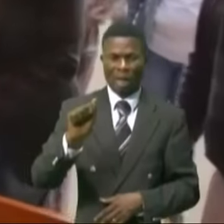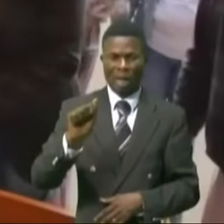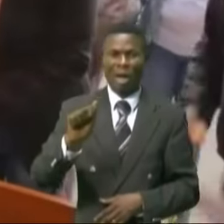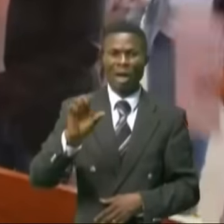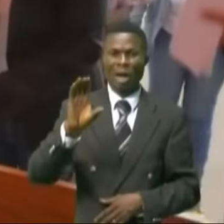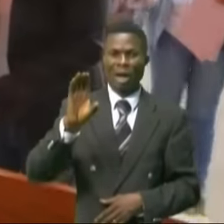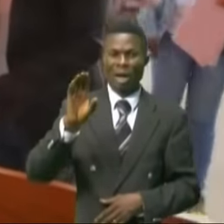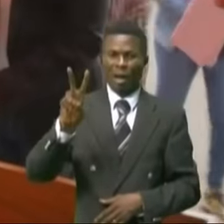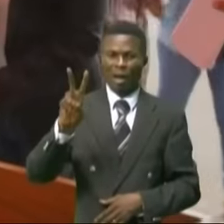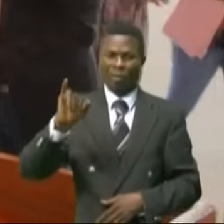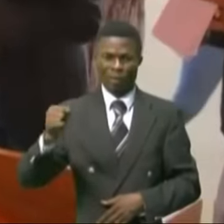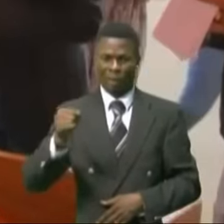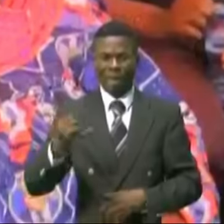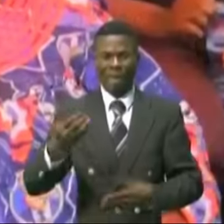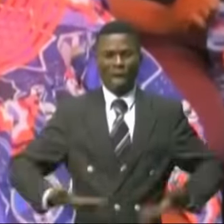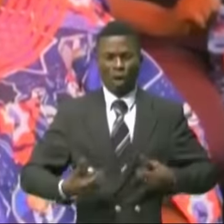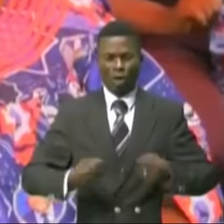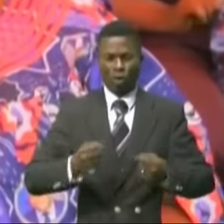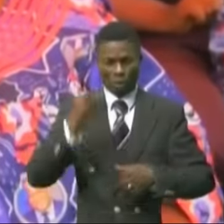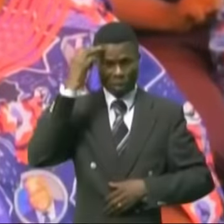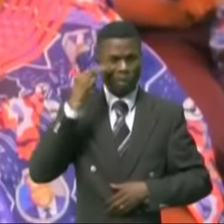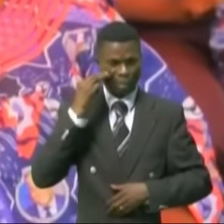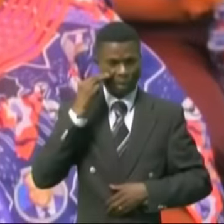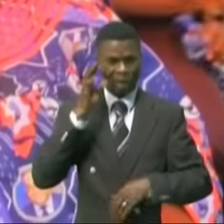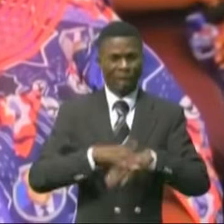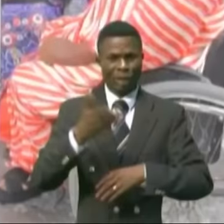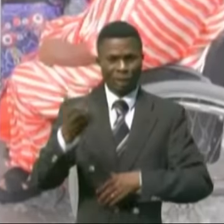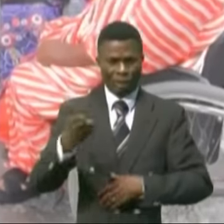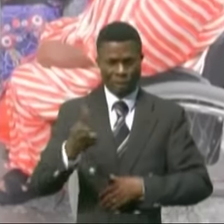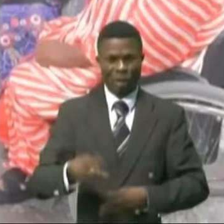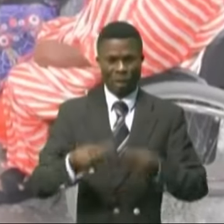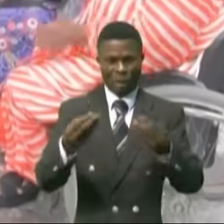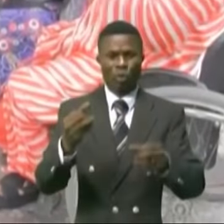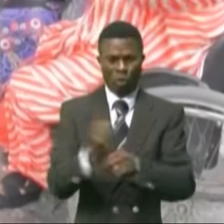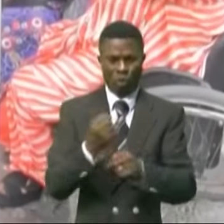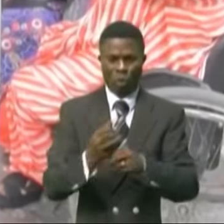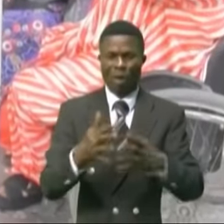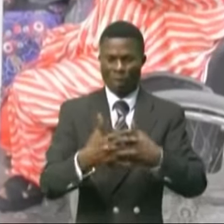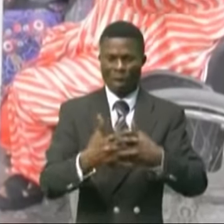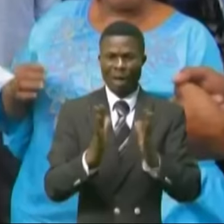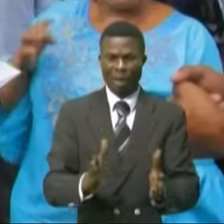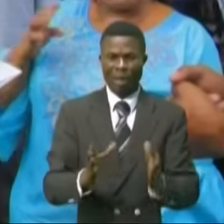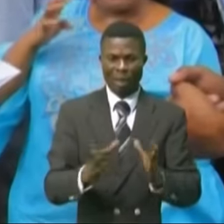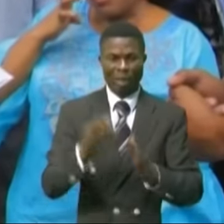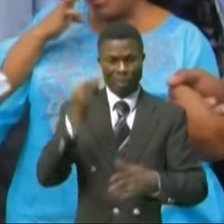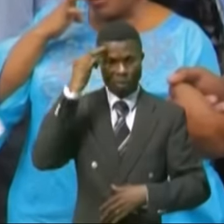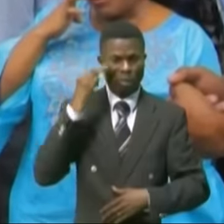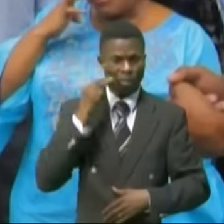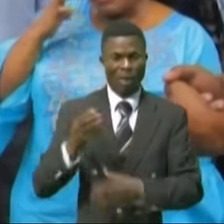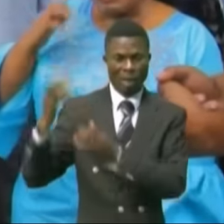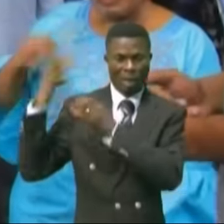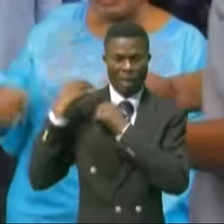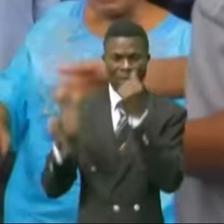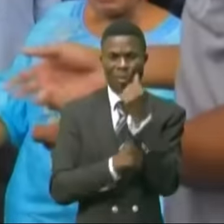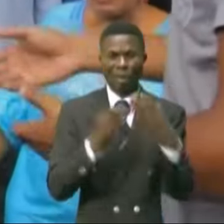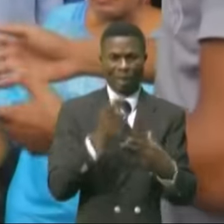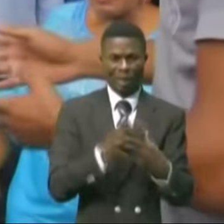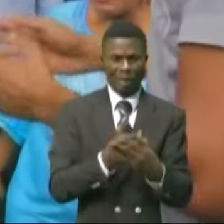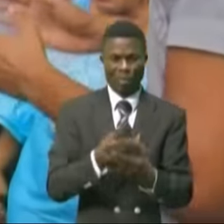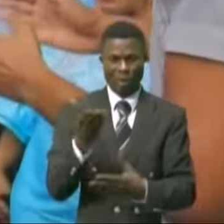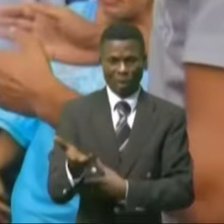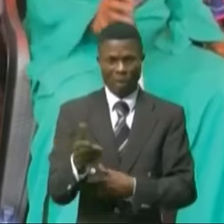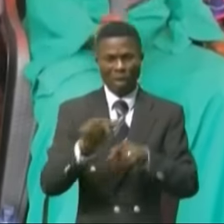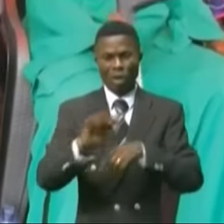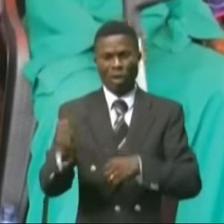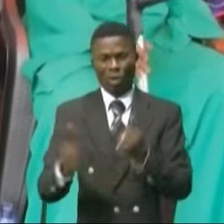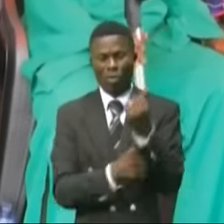la visite de la ministre déléguée dans leurs installations, s'est accordé de travailler en partenariat avec le ministère en charge des personnes vivant avec handicap et